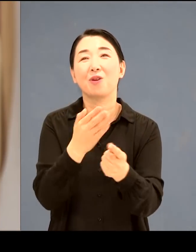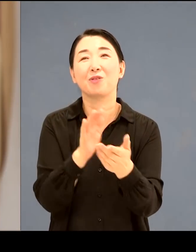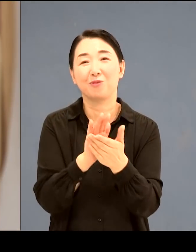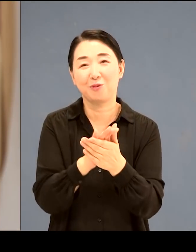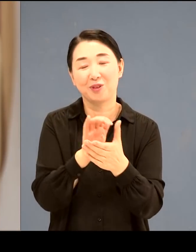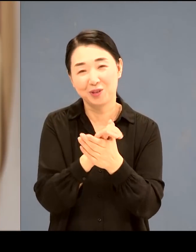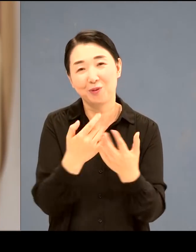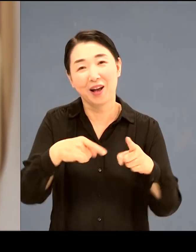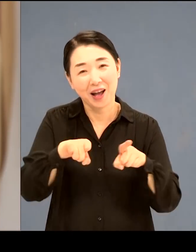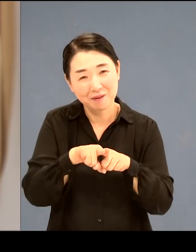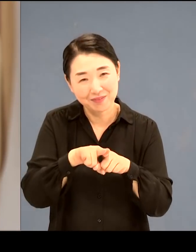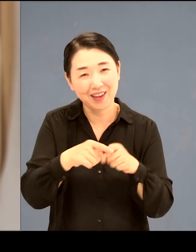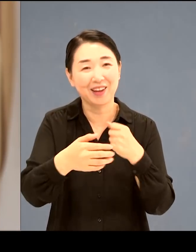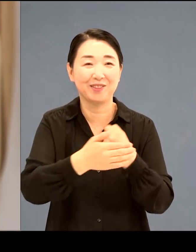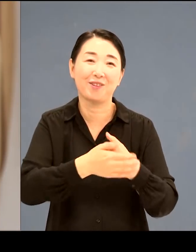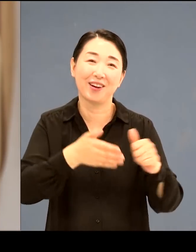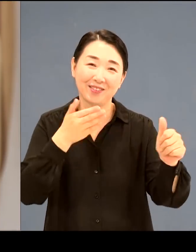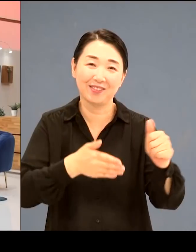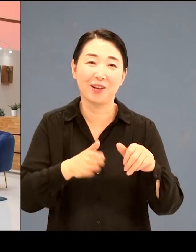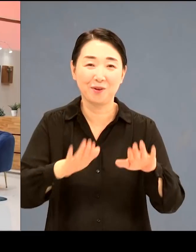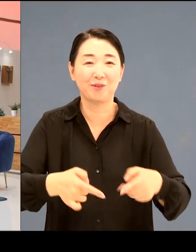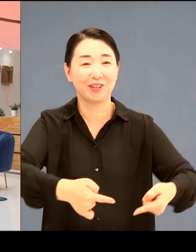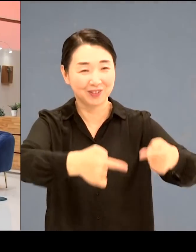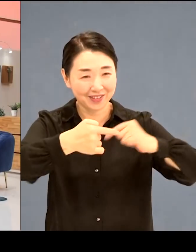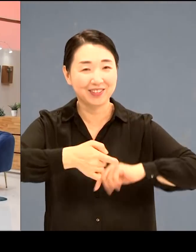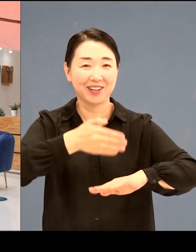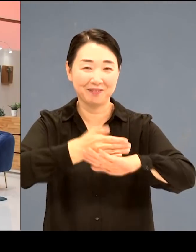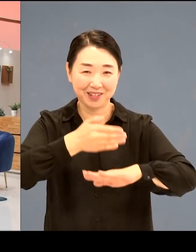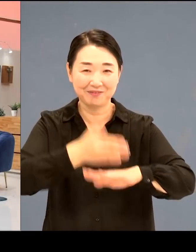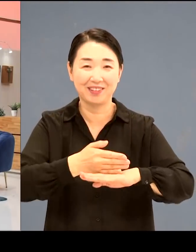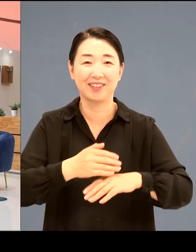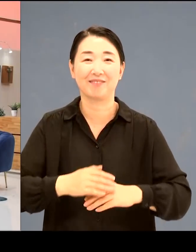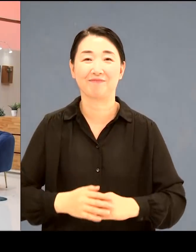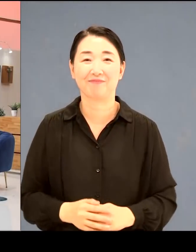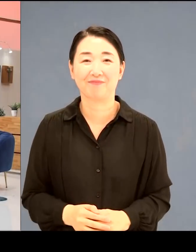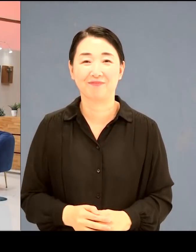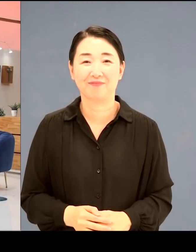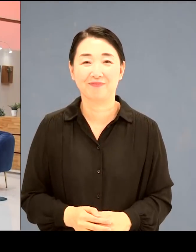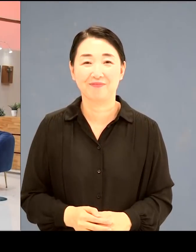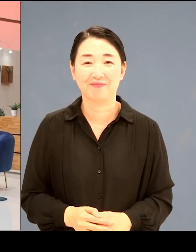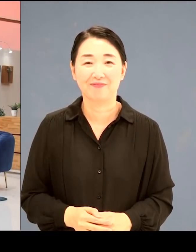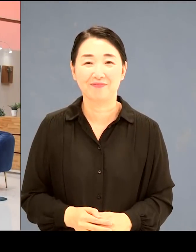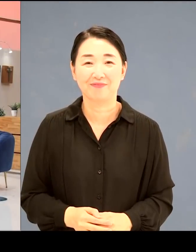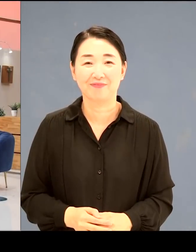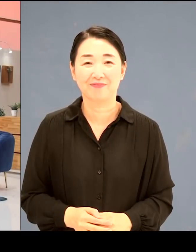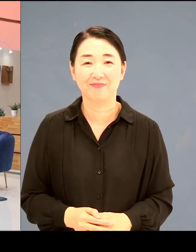활동해 주시기를 응원하도록 하겠습니다. 감사합니다. 오늘 자리해 주셔서 고맙습니다. 네, 감사합니다. 감사합니다. 네.